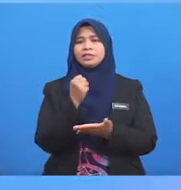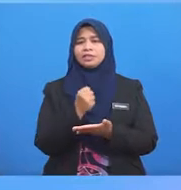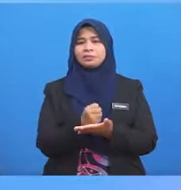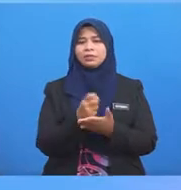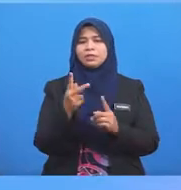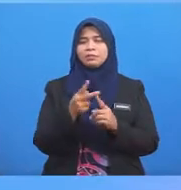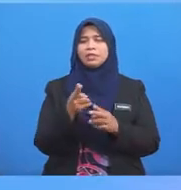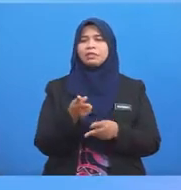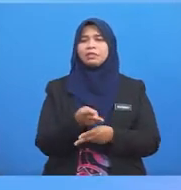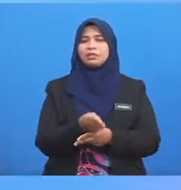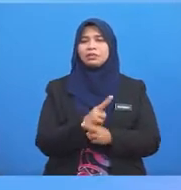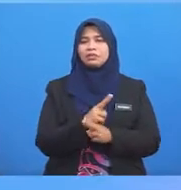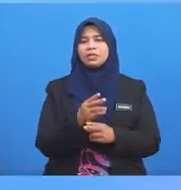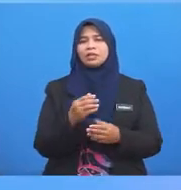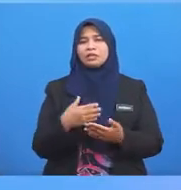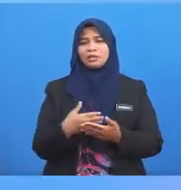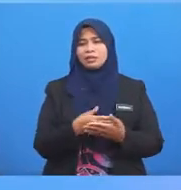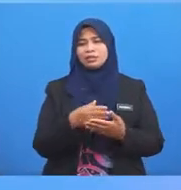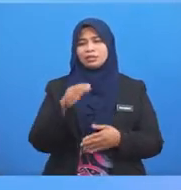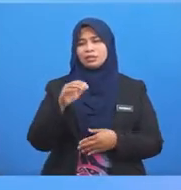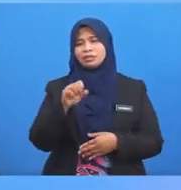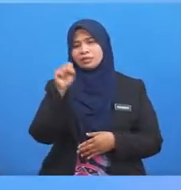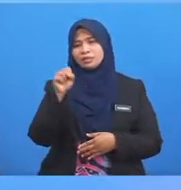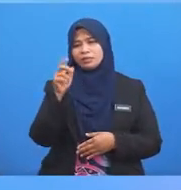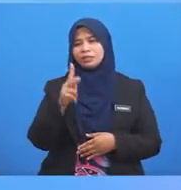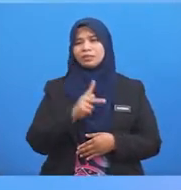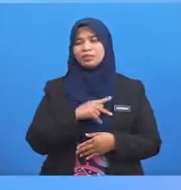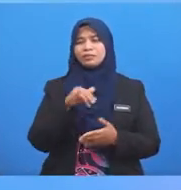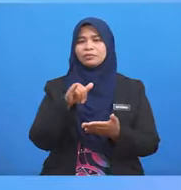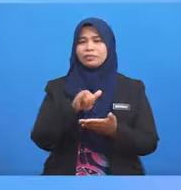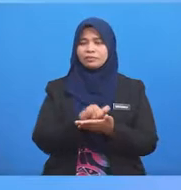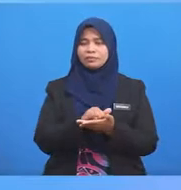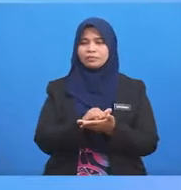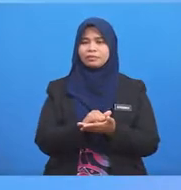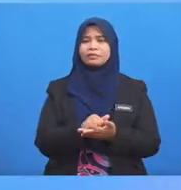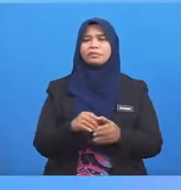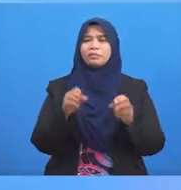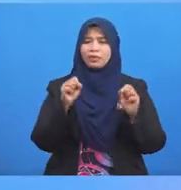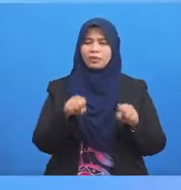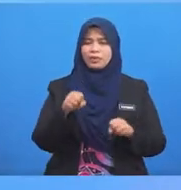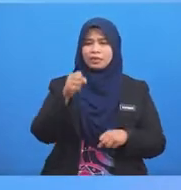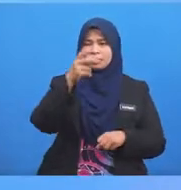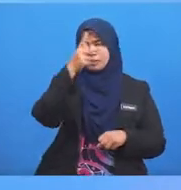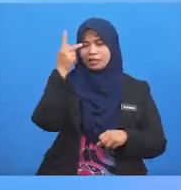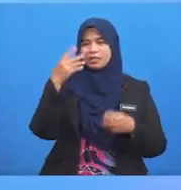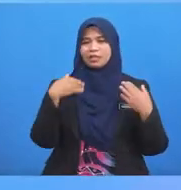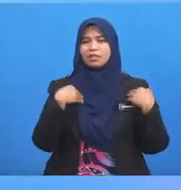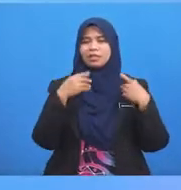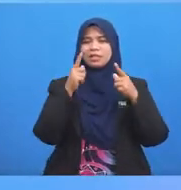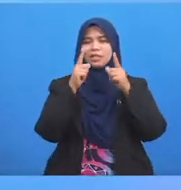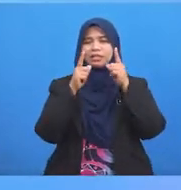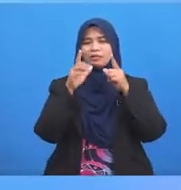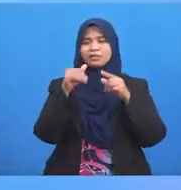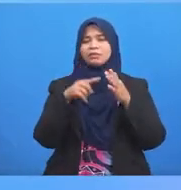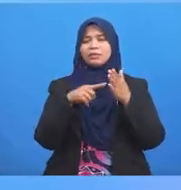kepada hutang anak saudaraku itu. Adalah sah kerana ada lafaz yang